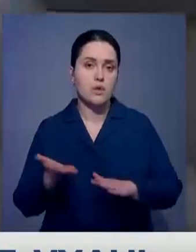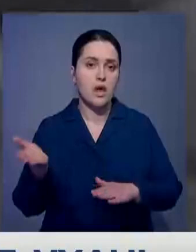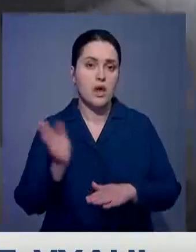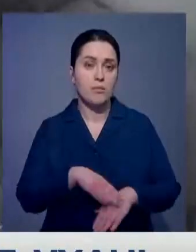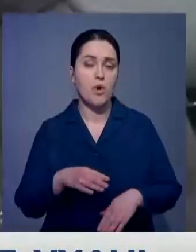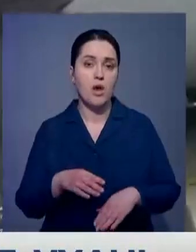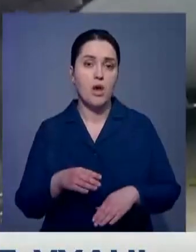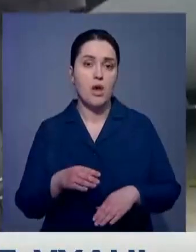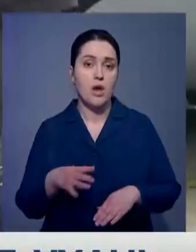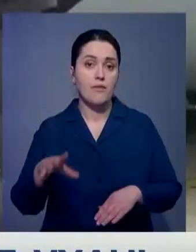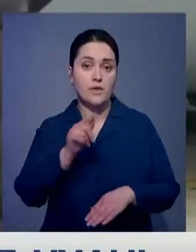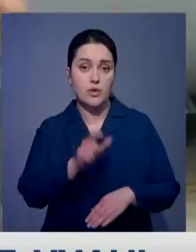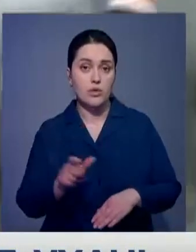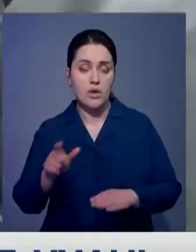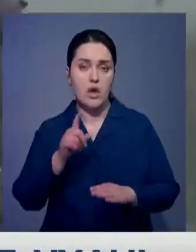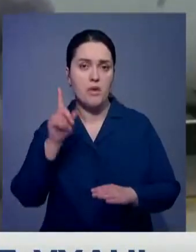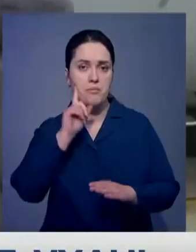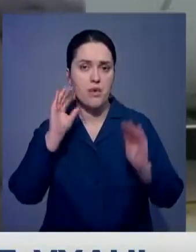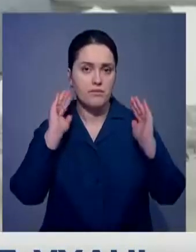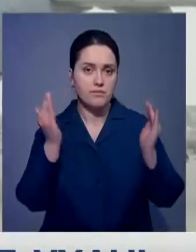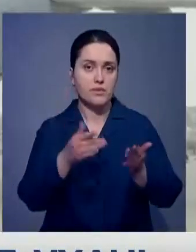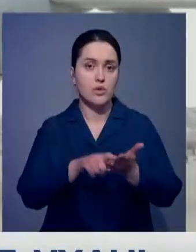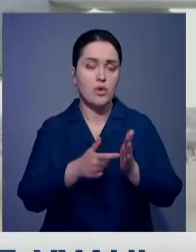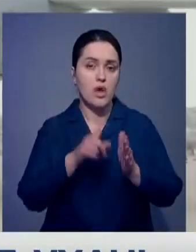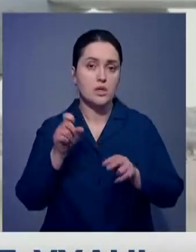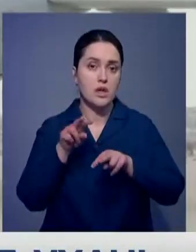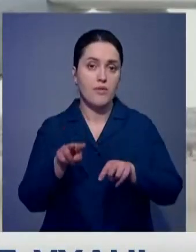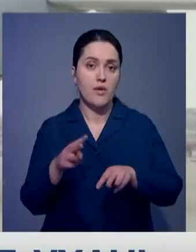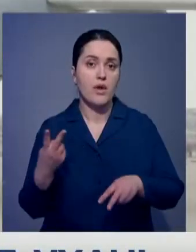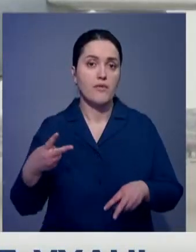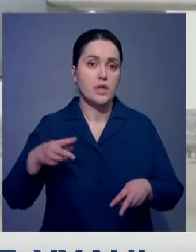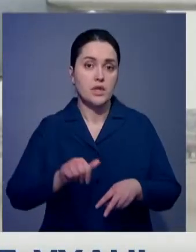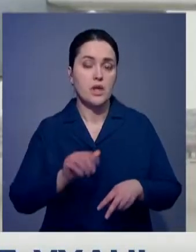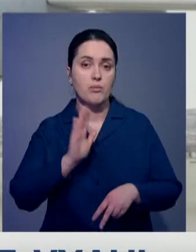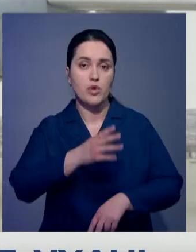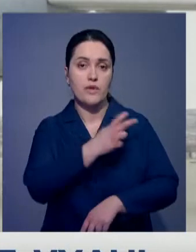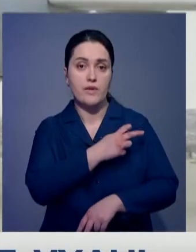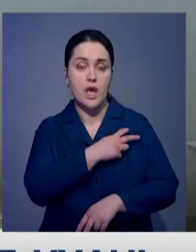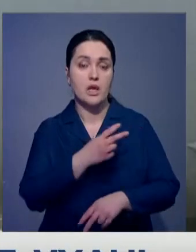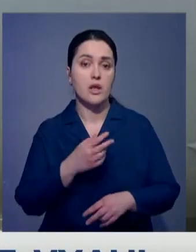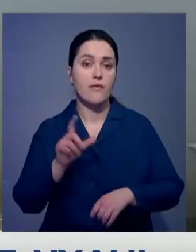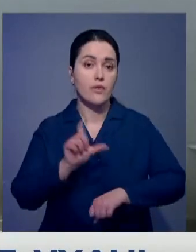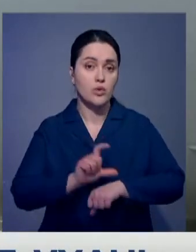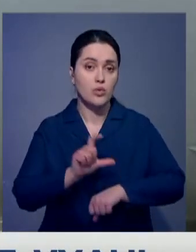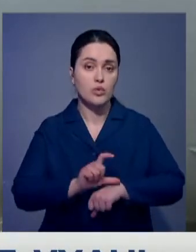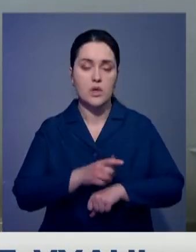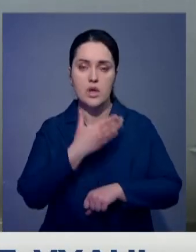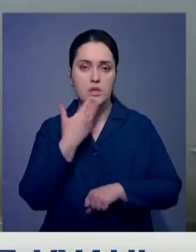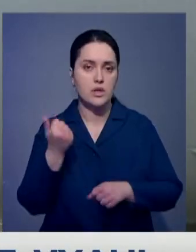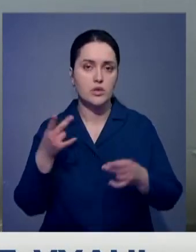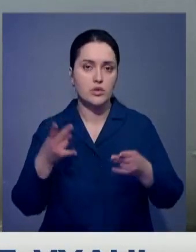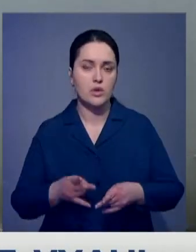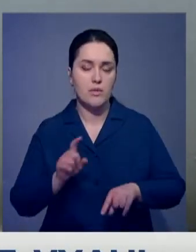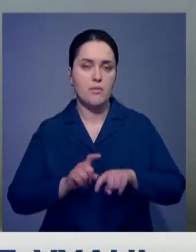домой. После прибытия всех пассажиров поместят в карантин, где за ними в течение 2 недель будут наблюдать врачи. На сегодняшний день в Турции